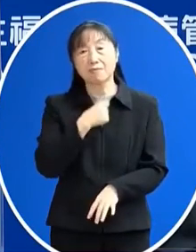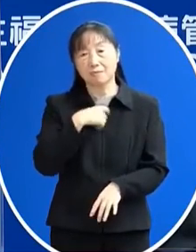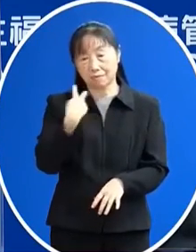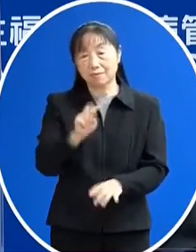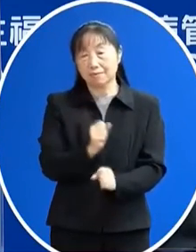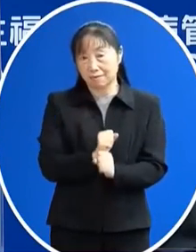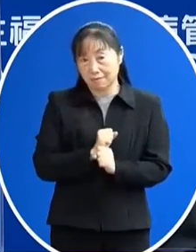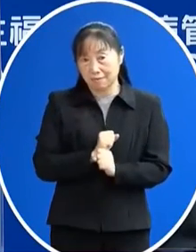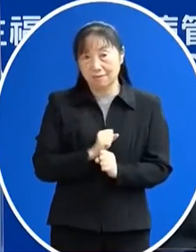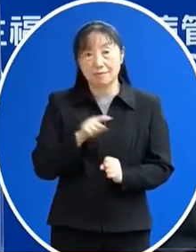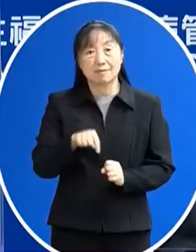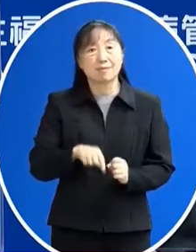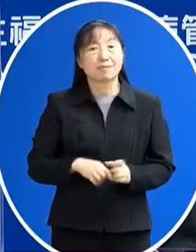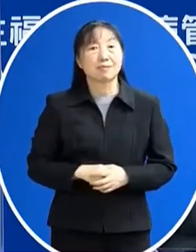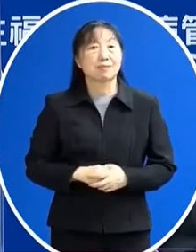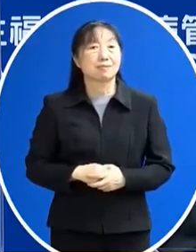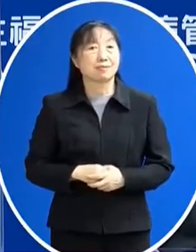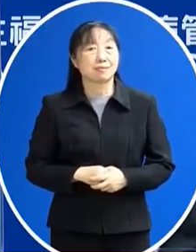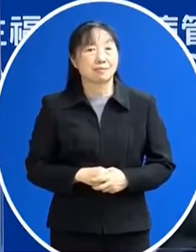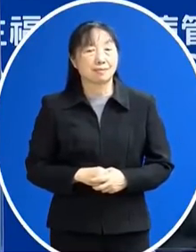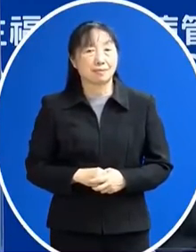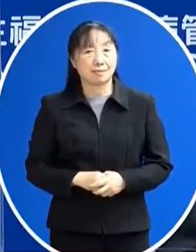注意的3例。